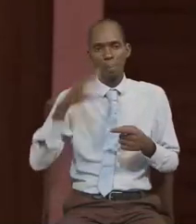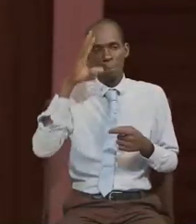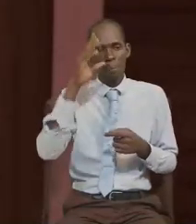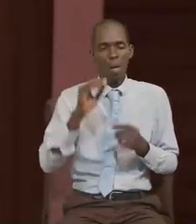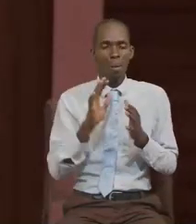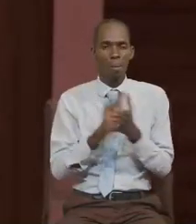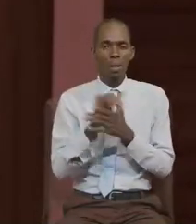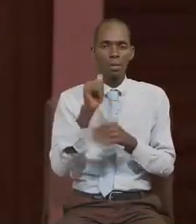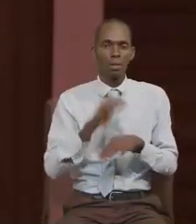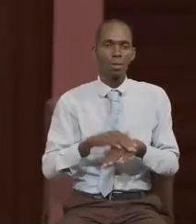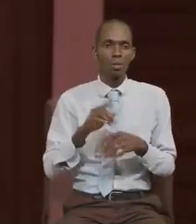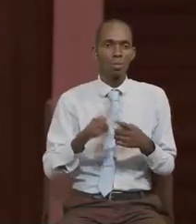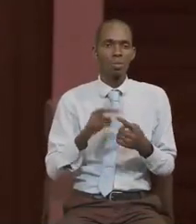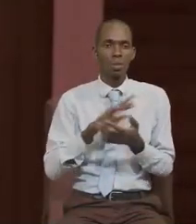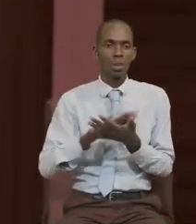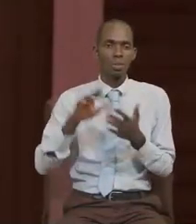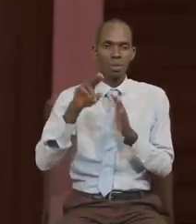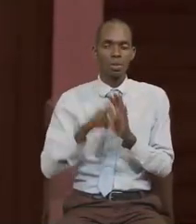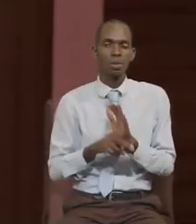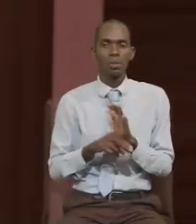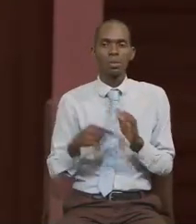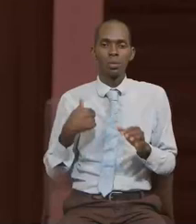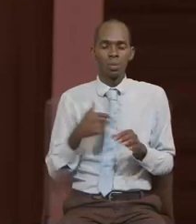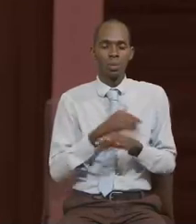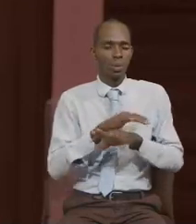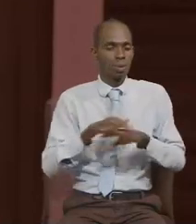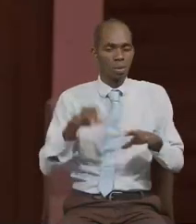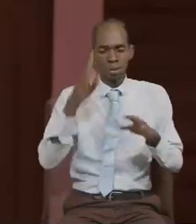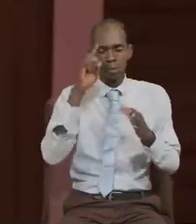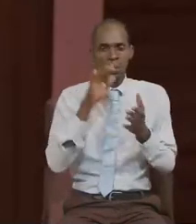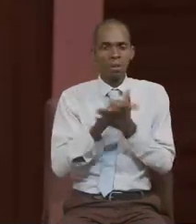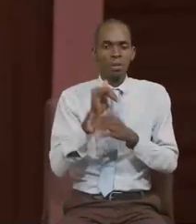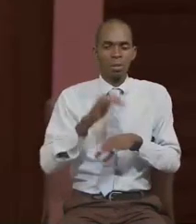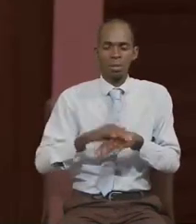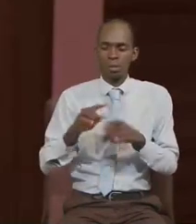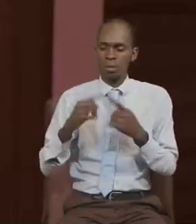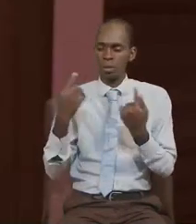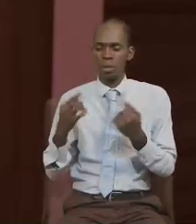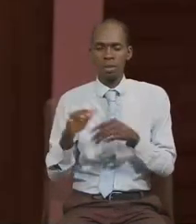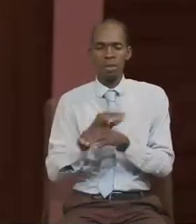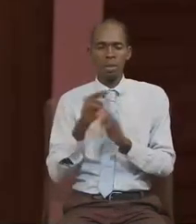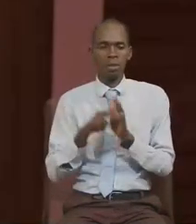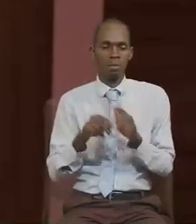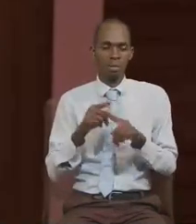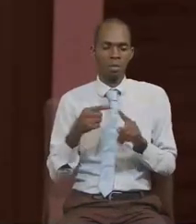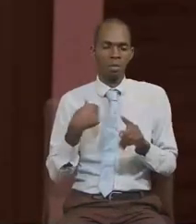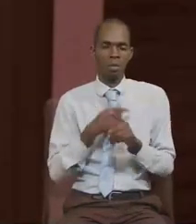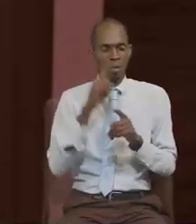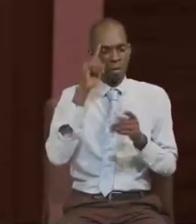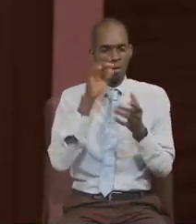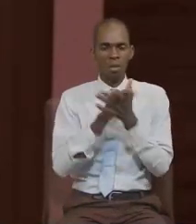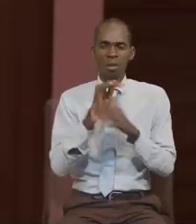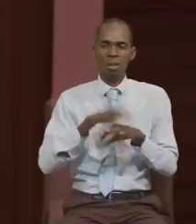parvient à la justice. On ne croit pas pour la vie pécheresse. On croit pour la